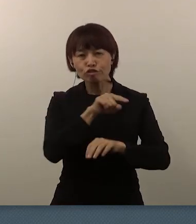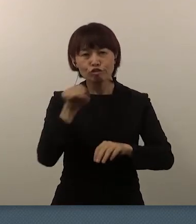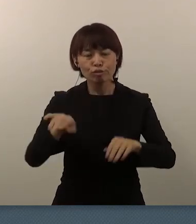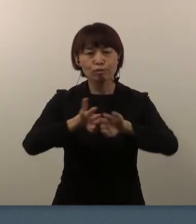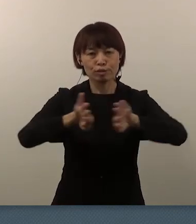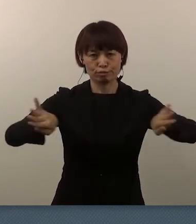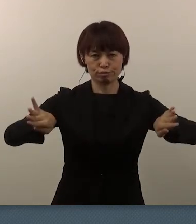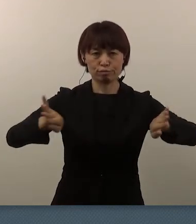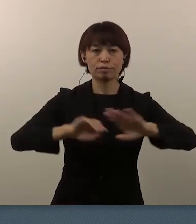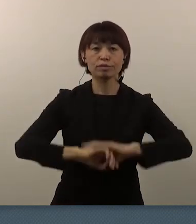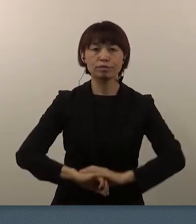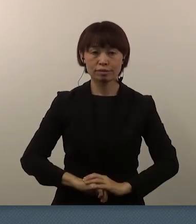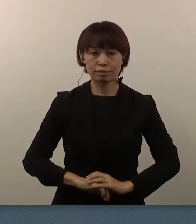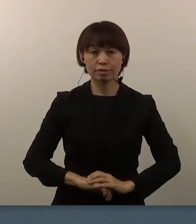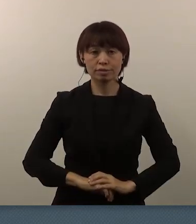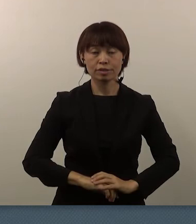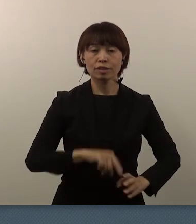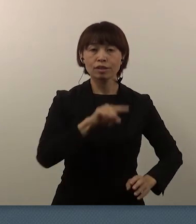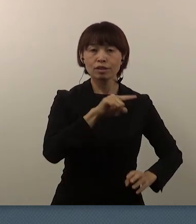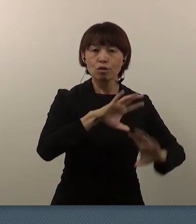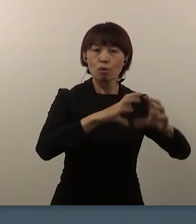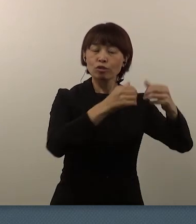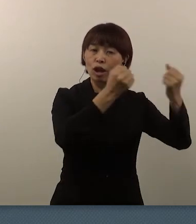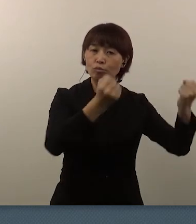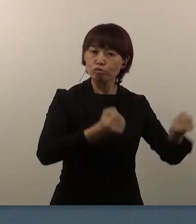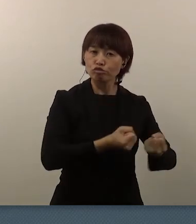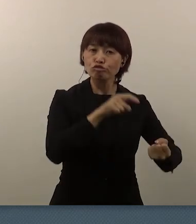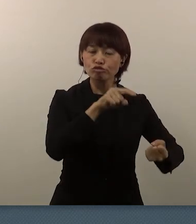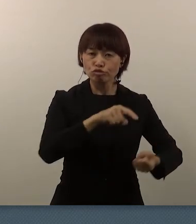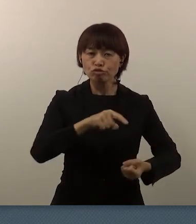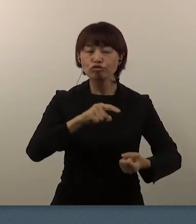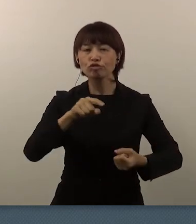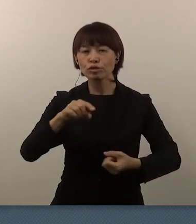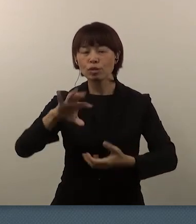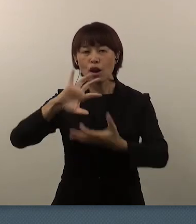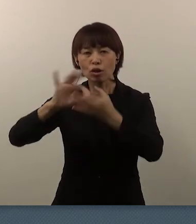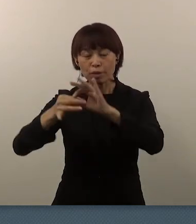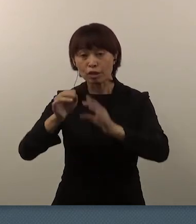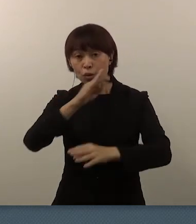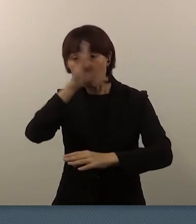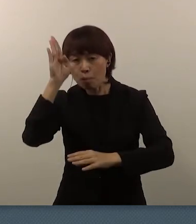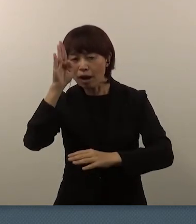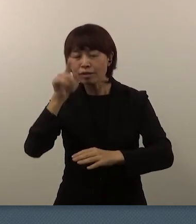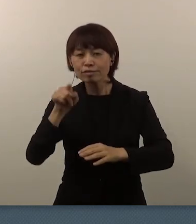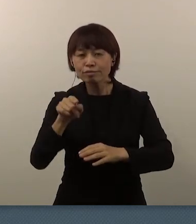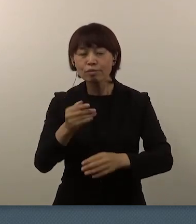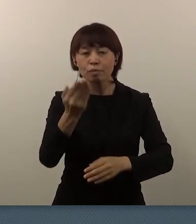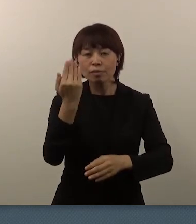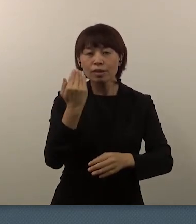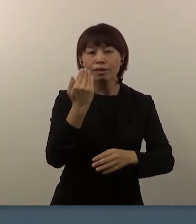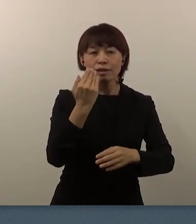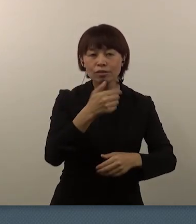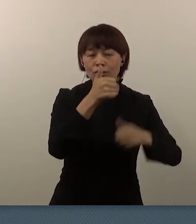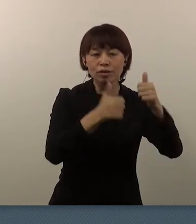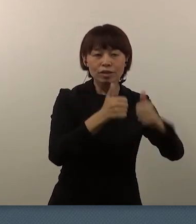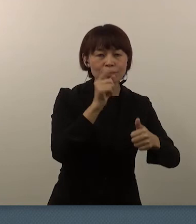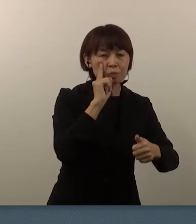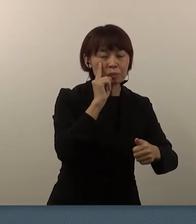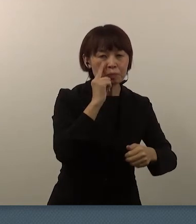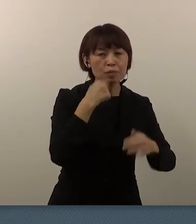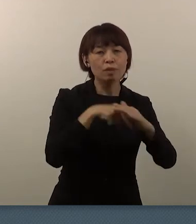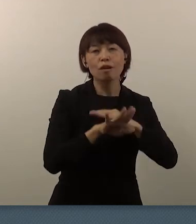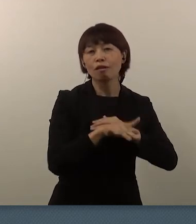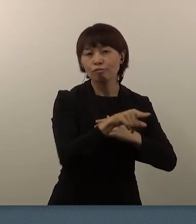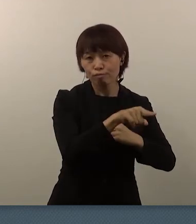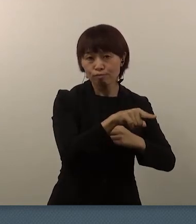ますからね。ワールドカップはあくまでそのオリンピックの本番に向けてのある種テスト的な意味を組んでいるということでありますから、